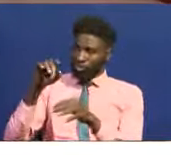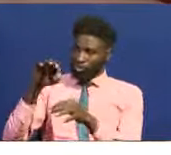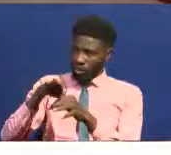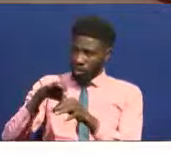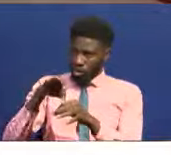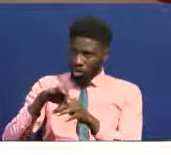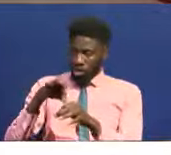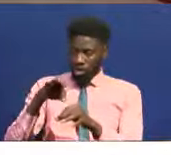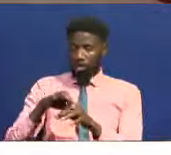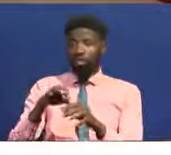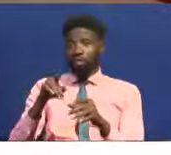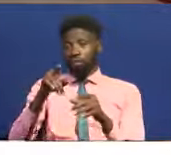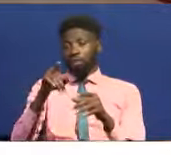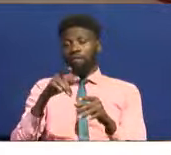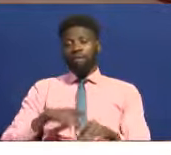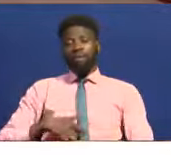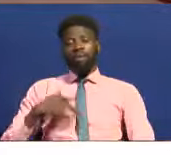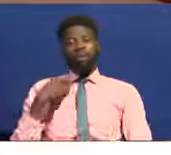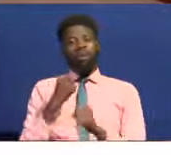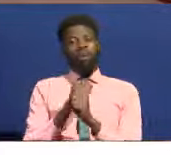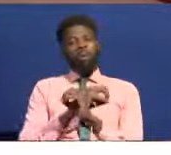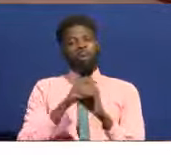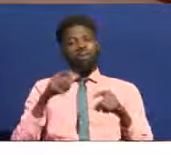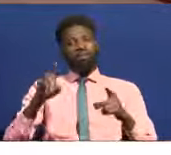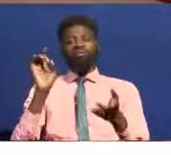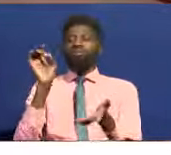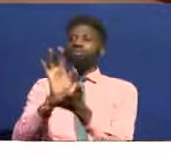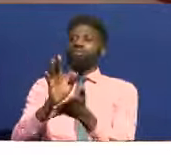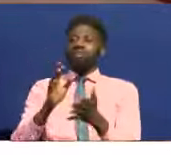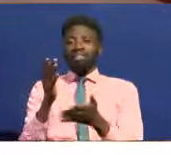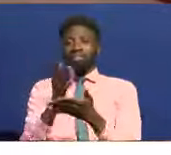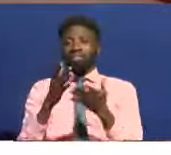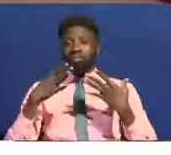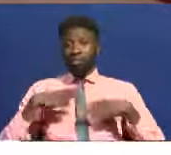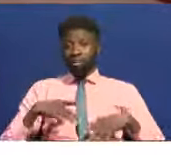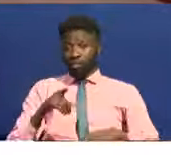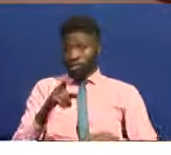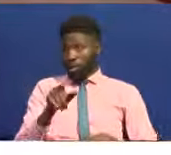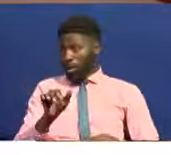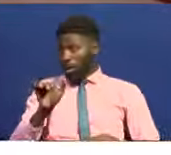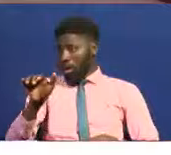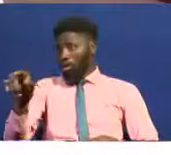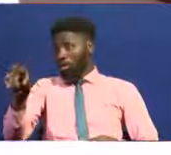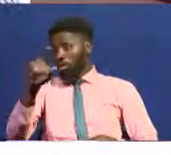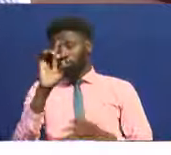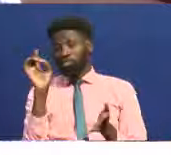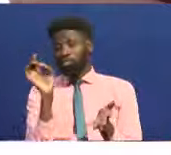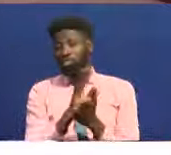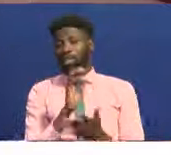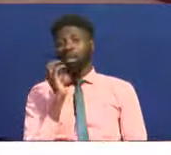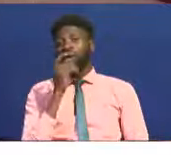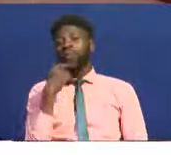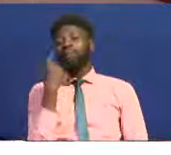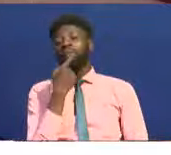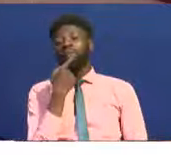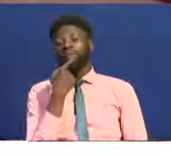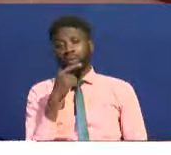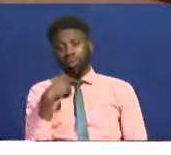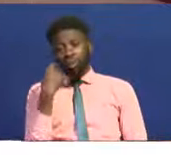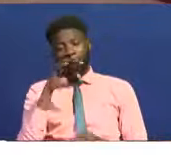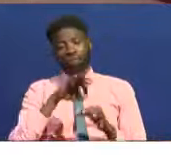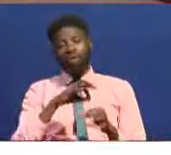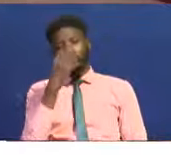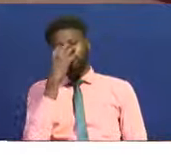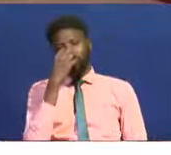nyinyi mtamtoa kazi ama ni wetu wengine? Iko watu wengine mmetuma waende wakafukuza Rigathi Gachagua kwa kazini? Nyinyi ndio mlichagua William Ruto ama sio